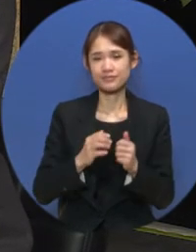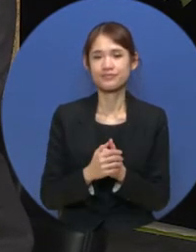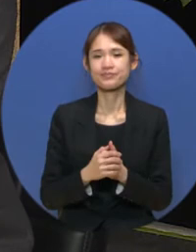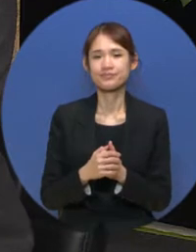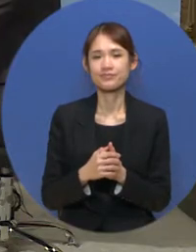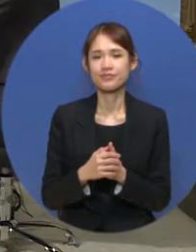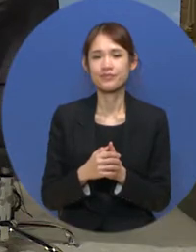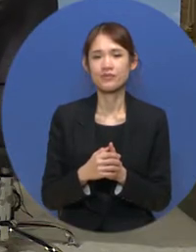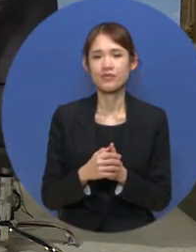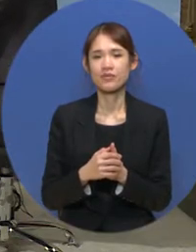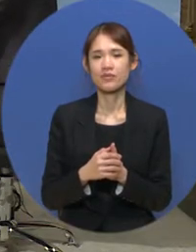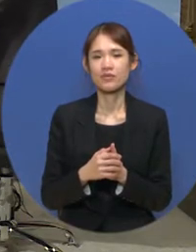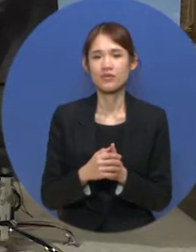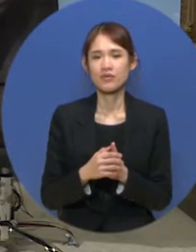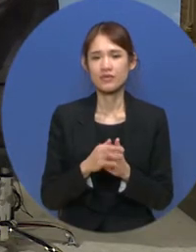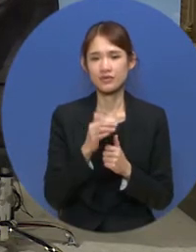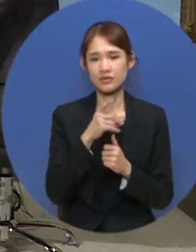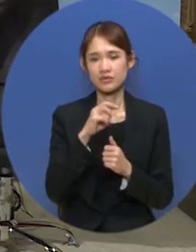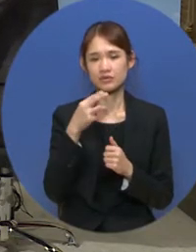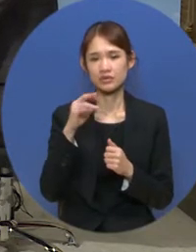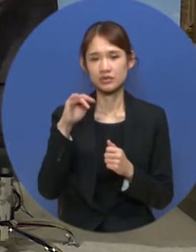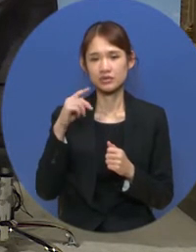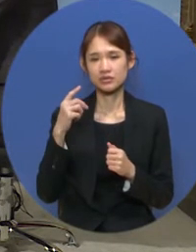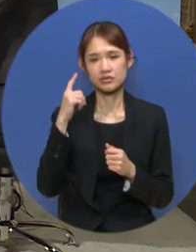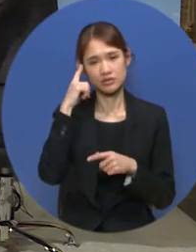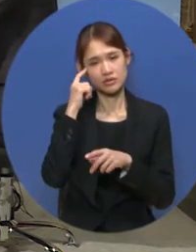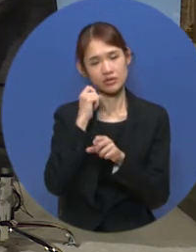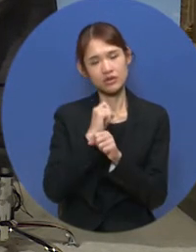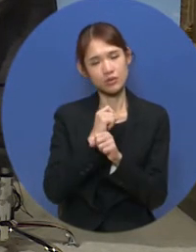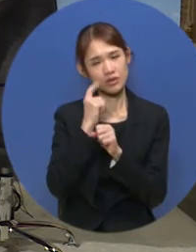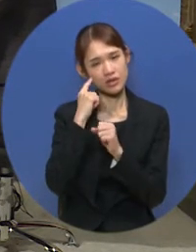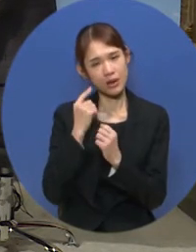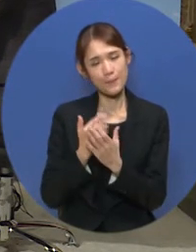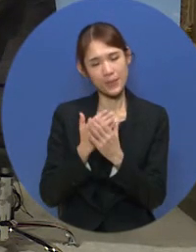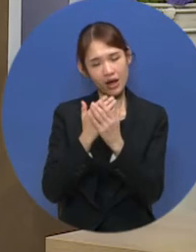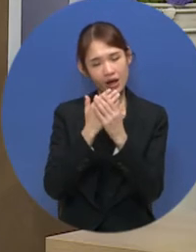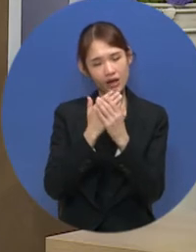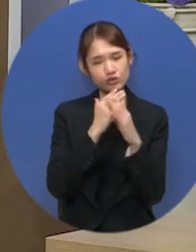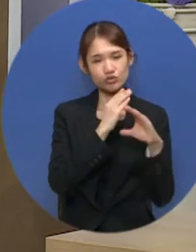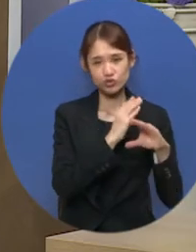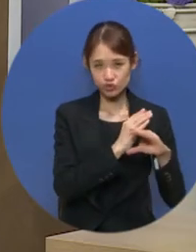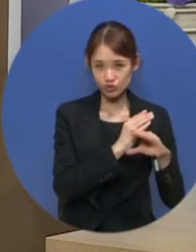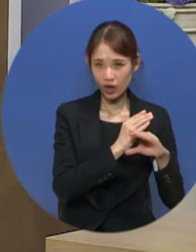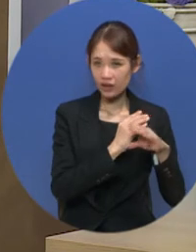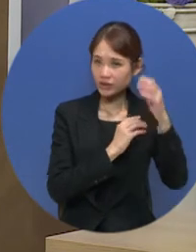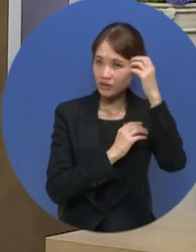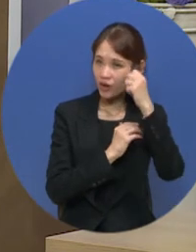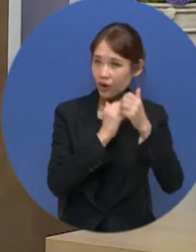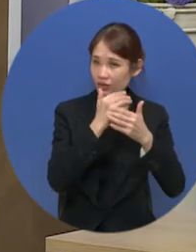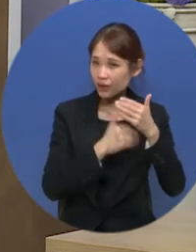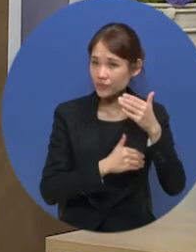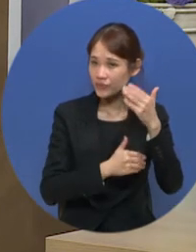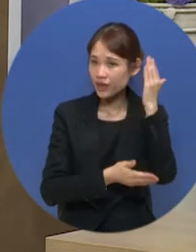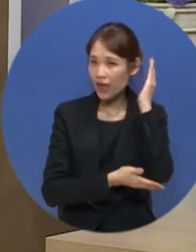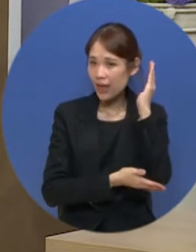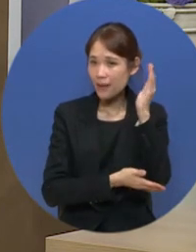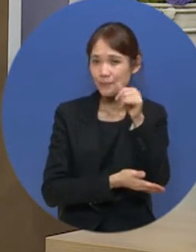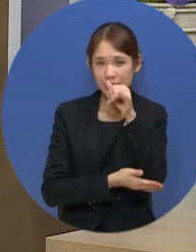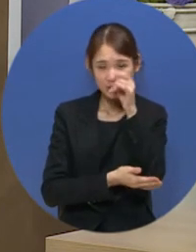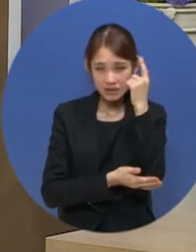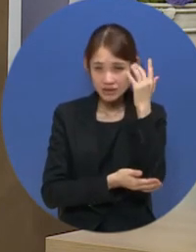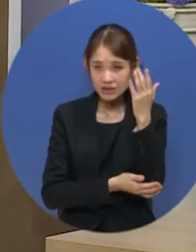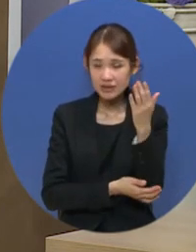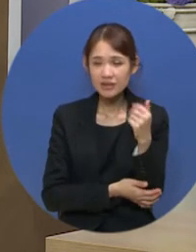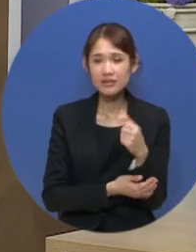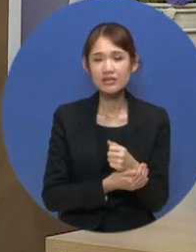가했습니다. 네. 하티스트를 이 연구하고 개발하는 과정에서 또 기억에 남는 에피소드가